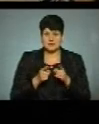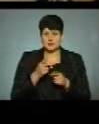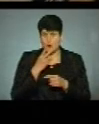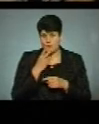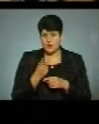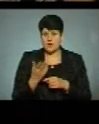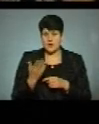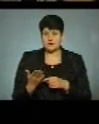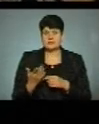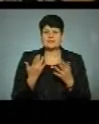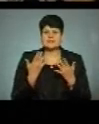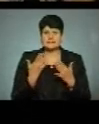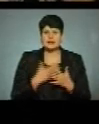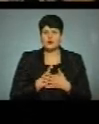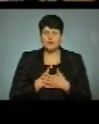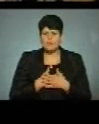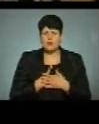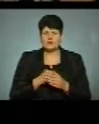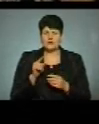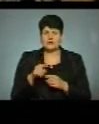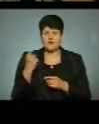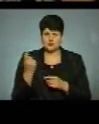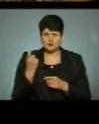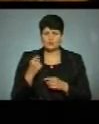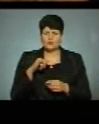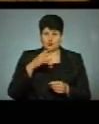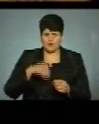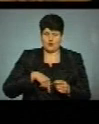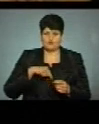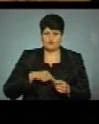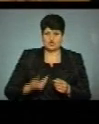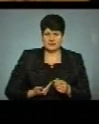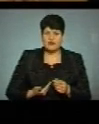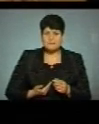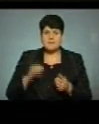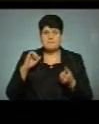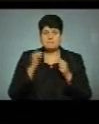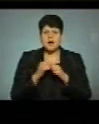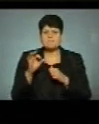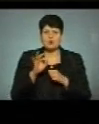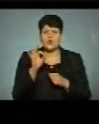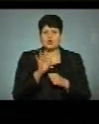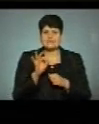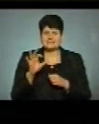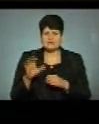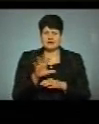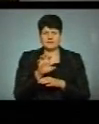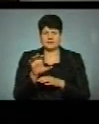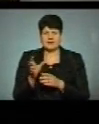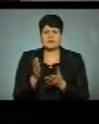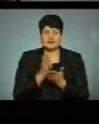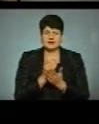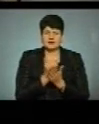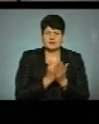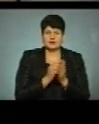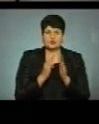показує, наскільки любов ота господарська в ньому живе. Пам'ять про Олександра і ці світлини. Зберігаються вдома також